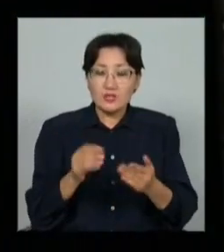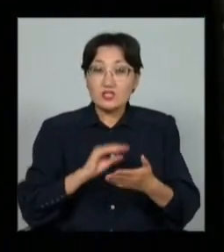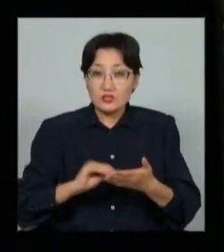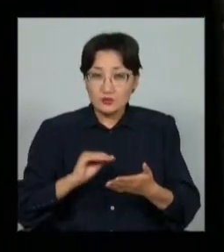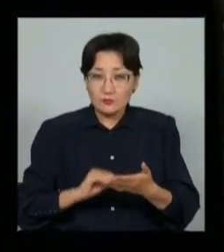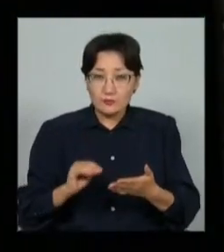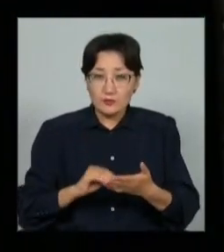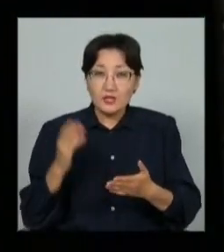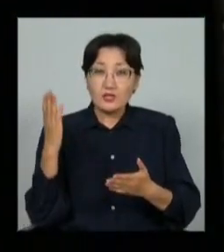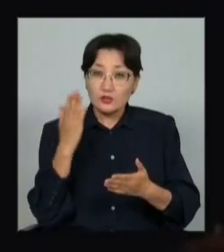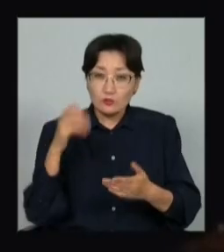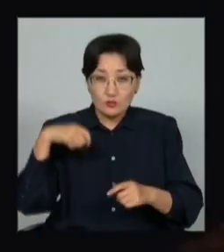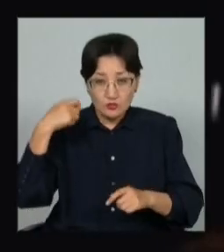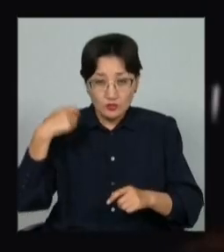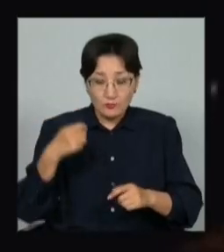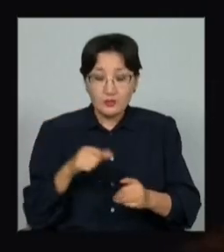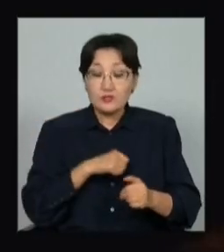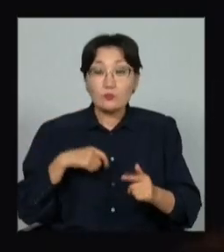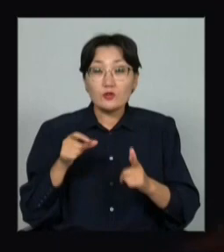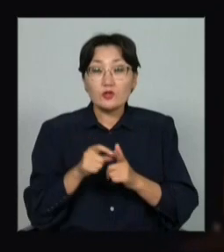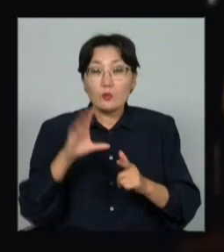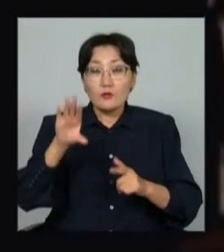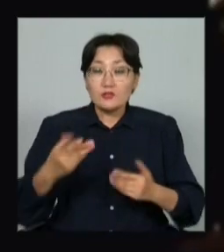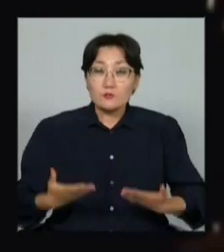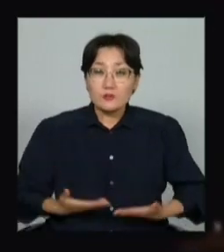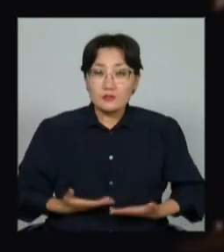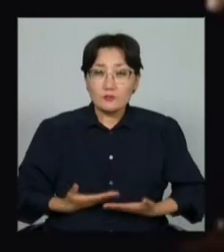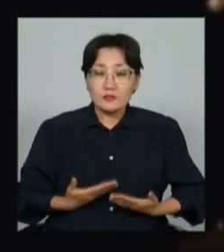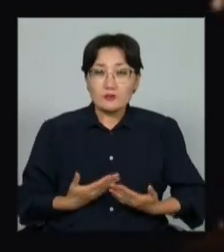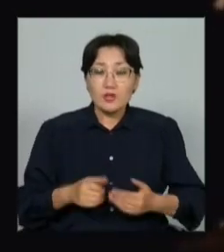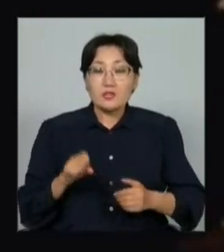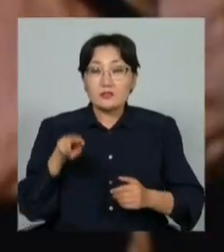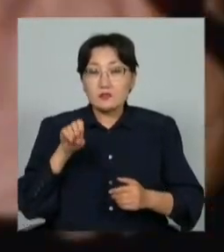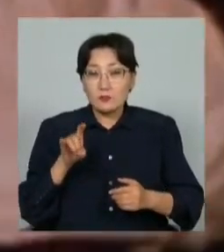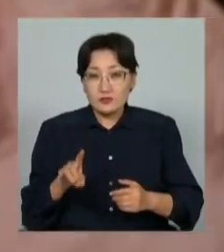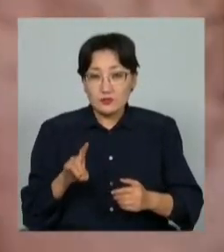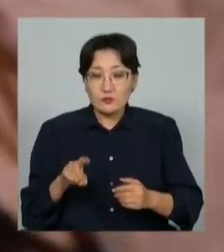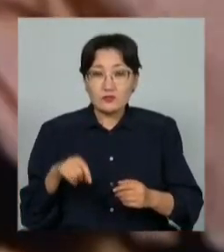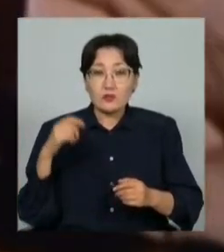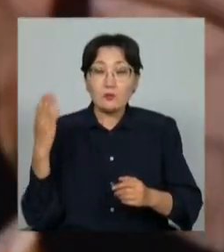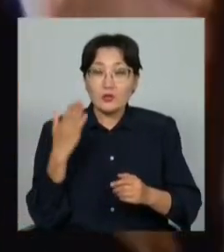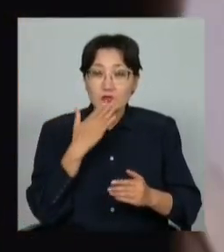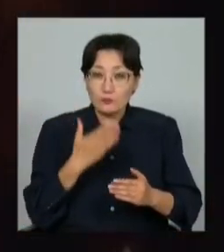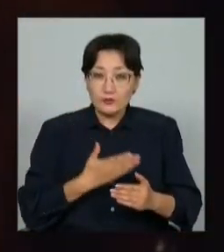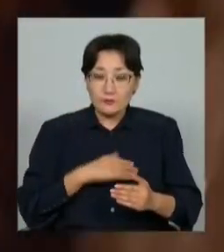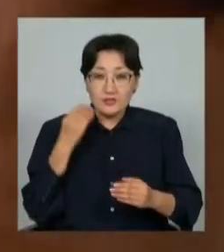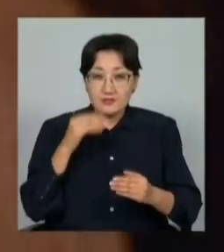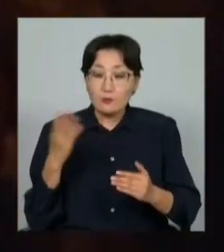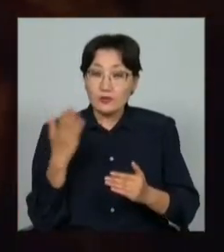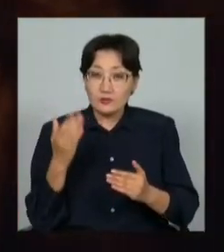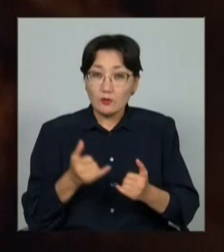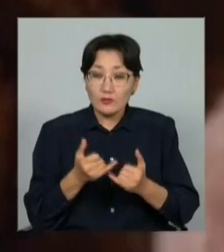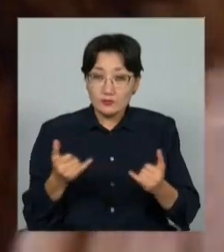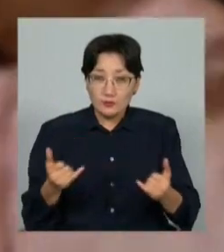жазам, кітап кино түсірем. Өз айтпақшы, өмір бойы таптаурынан қашқан Сатыбалды Нарымбетов кино сүйер қауымды сапалы туындылармен